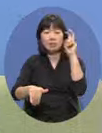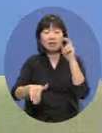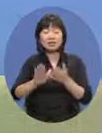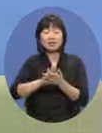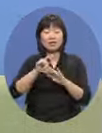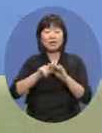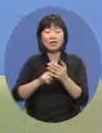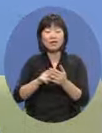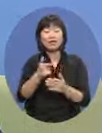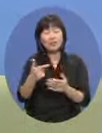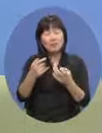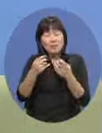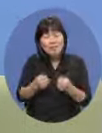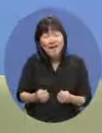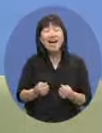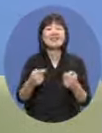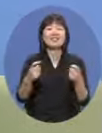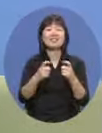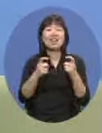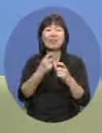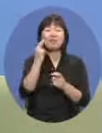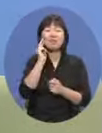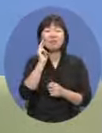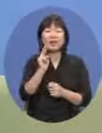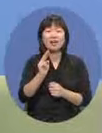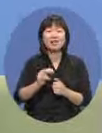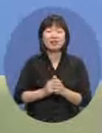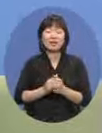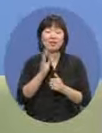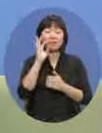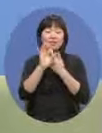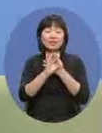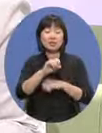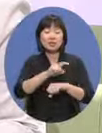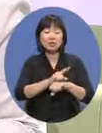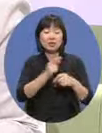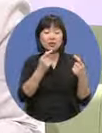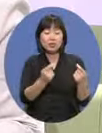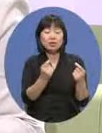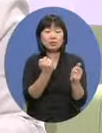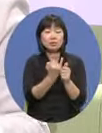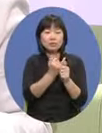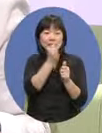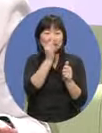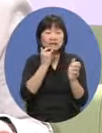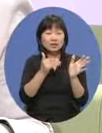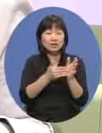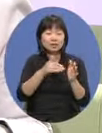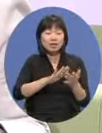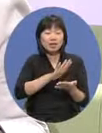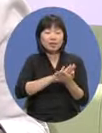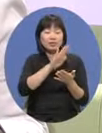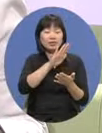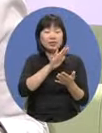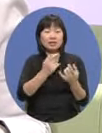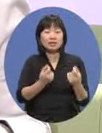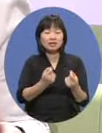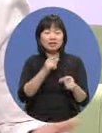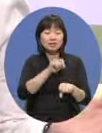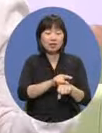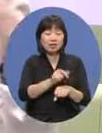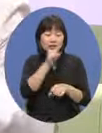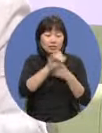너무 많은 선생님부터 네. 싸워요. 그렇죠. 네. 그러니까 그런데 이제 만약에 성격이 똑같은 부부라도요. 둘 다 불같은 성격이다 라고